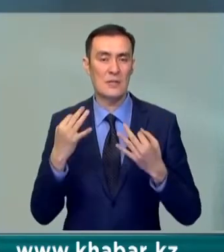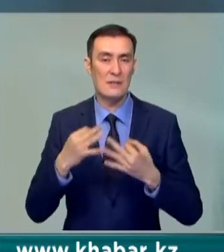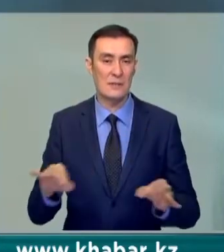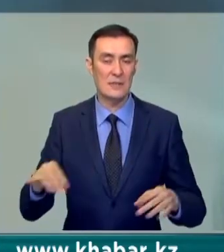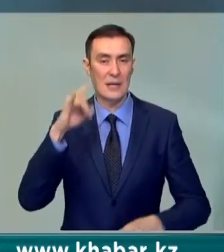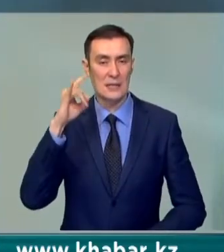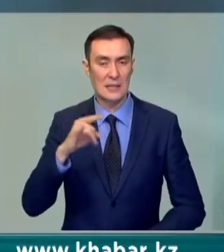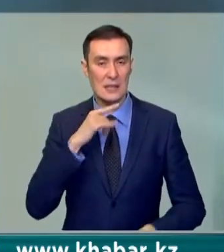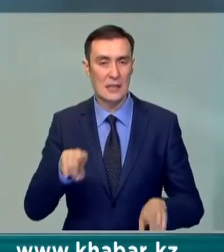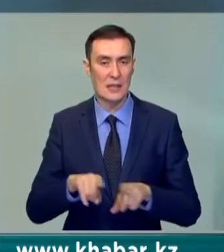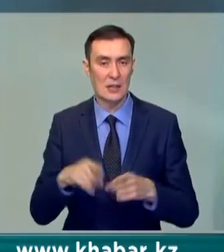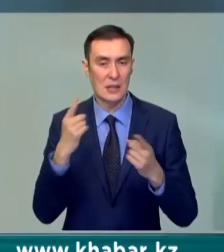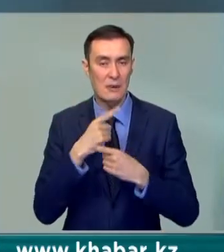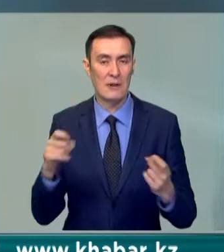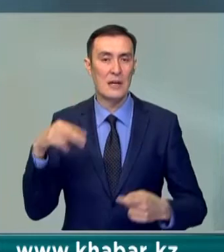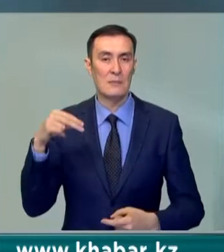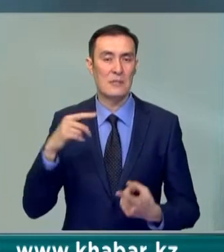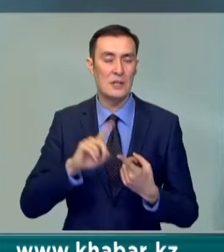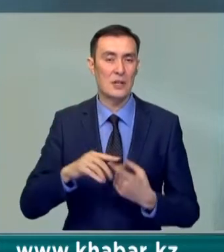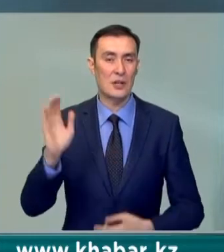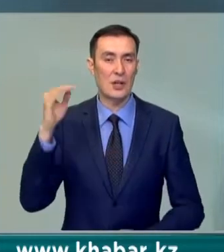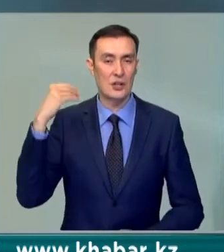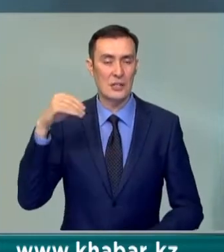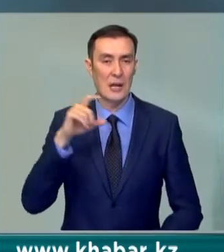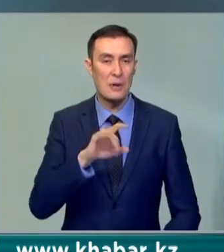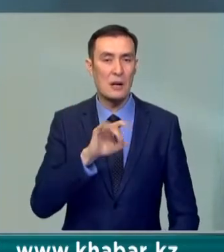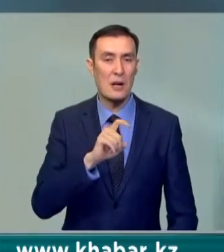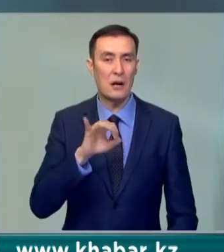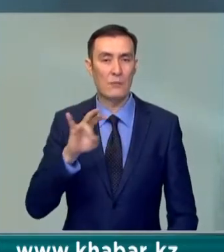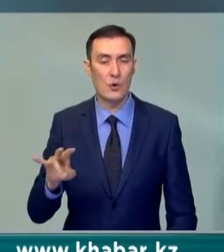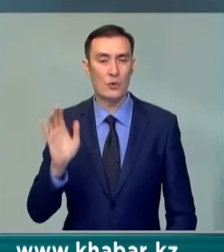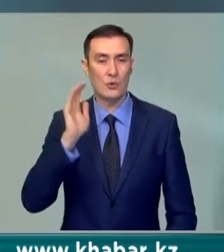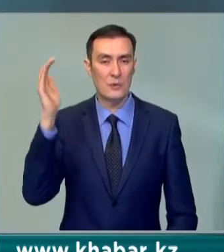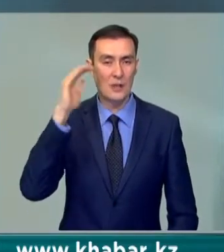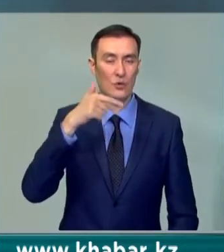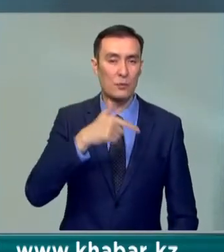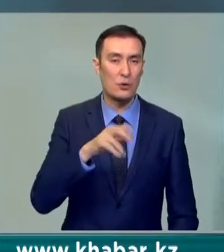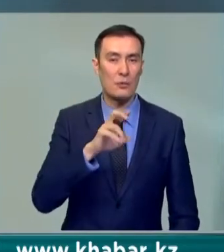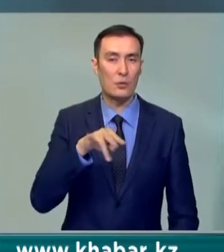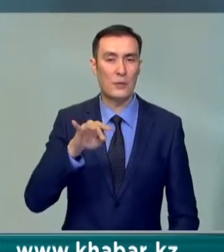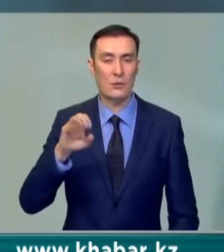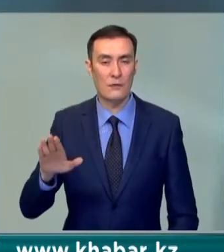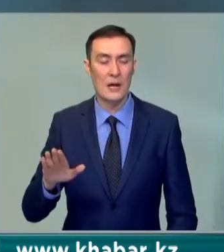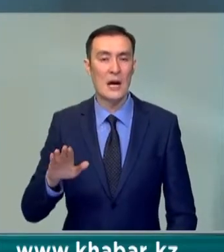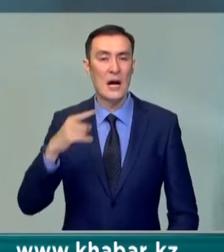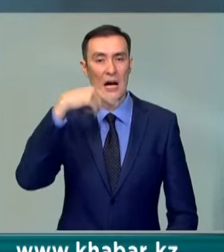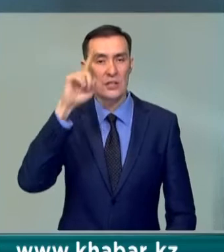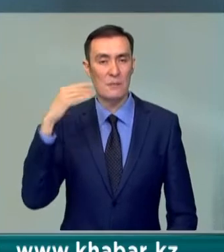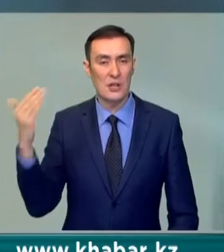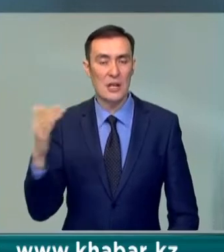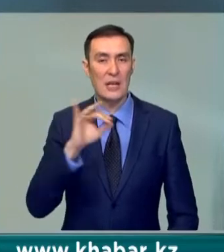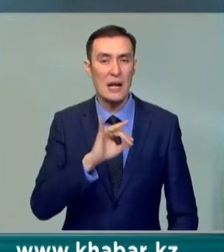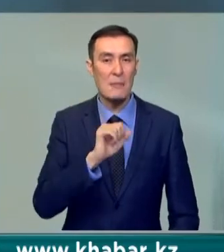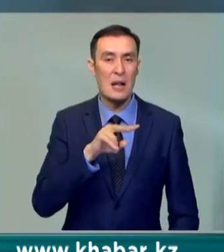Днем независимости также направили президенты Таджикистана Эмомали Рахмон, Туркменистана Гурбангулы Бердымухамедова,